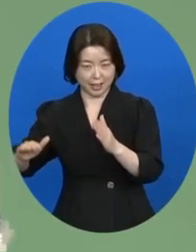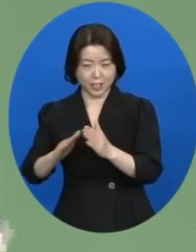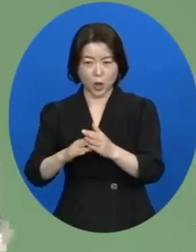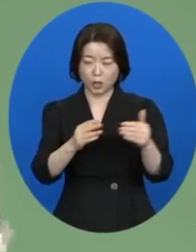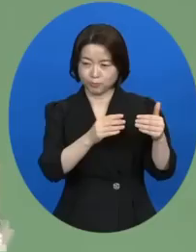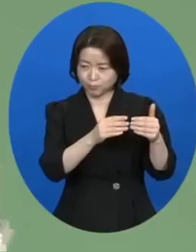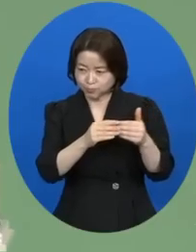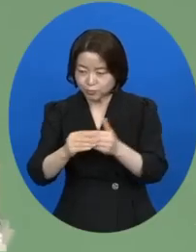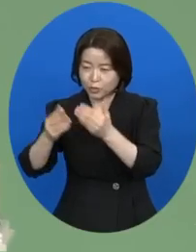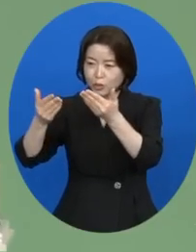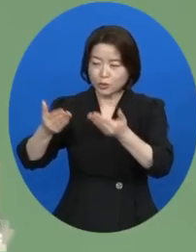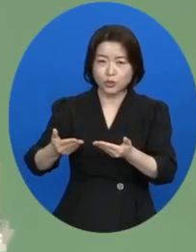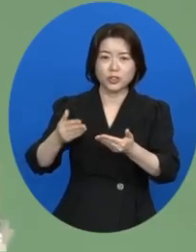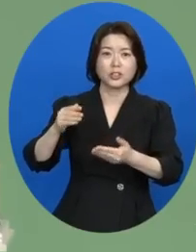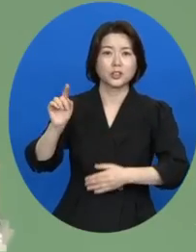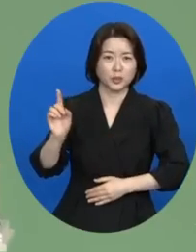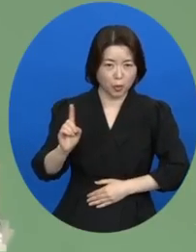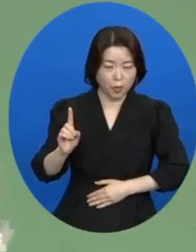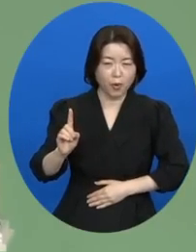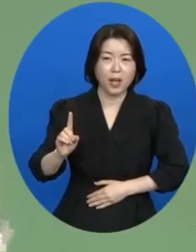것은 살아계시는